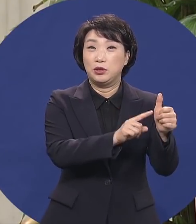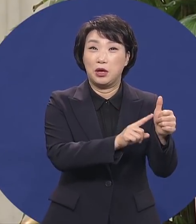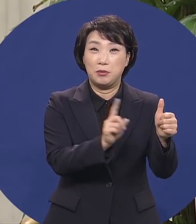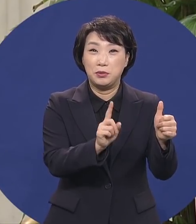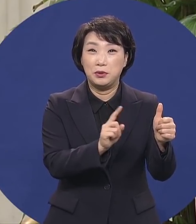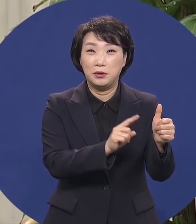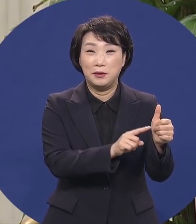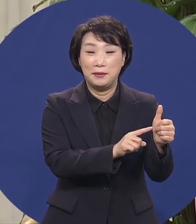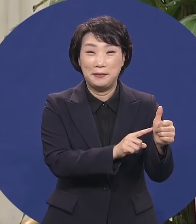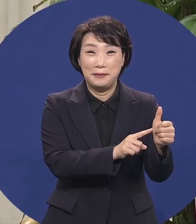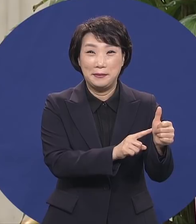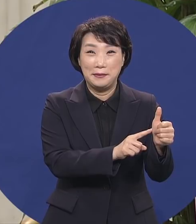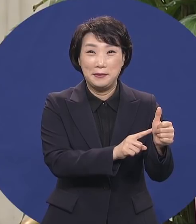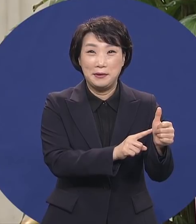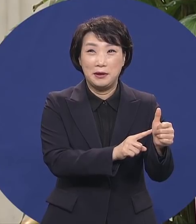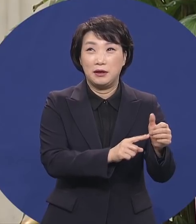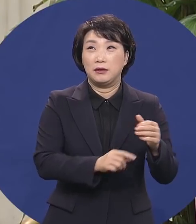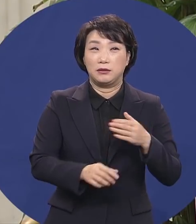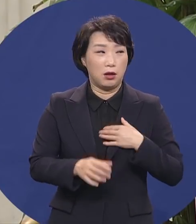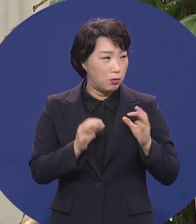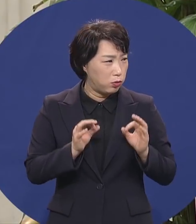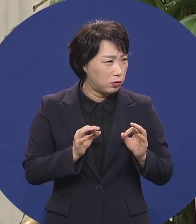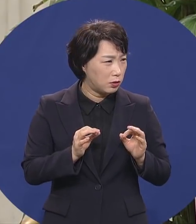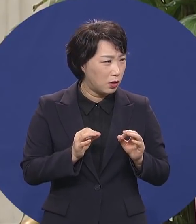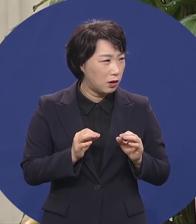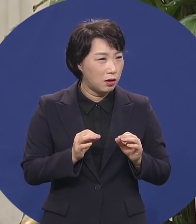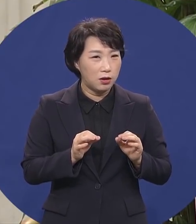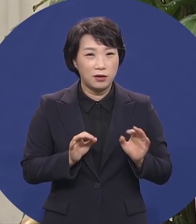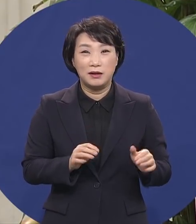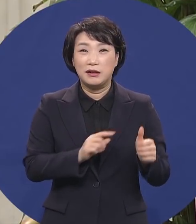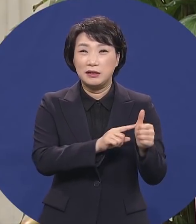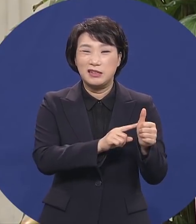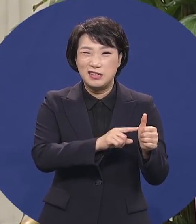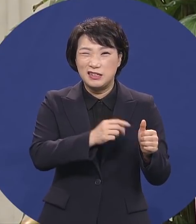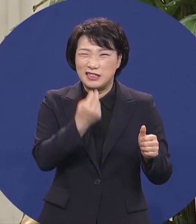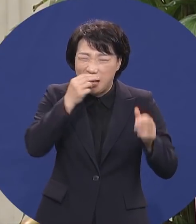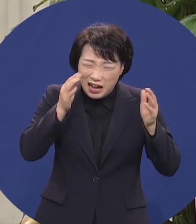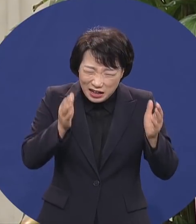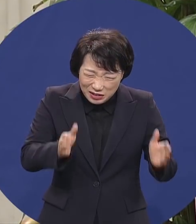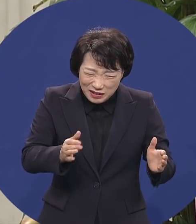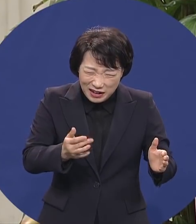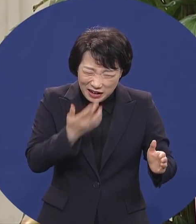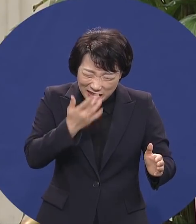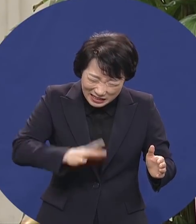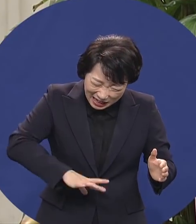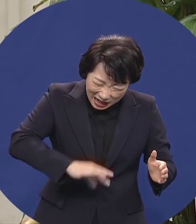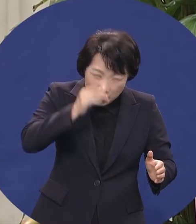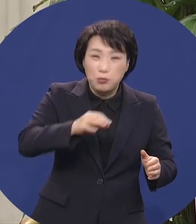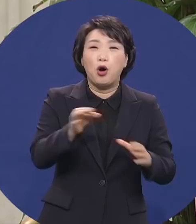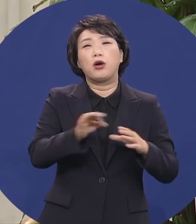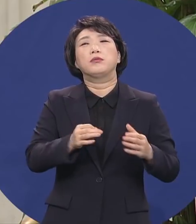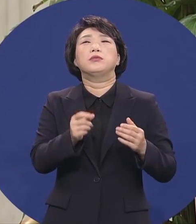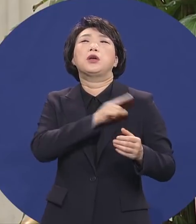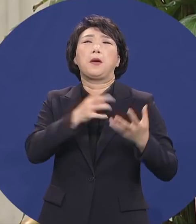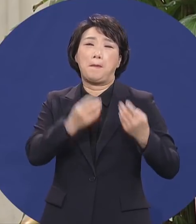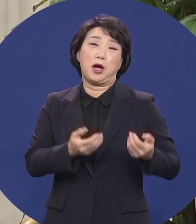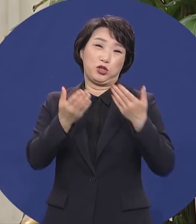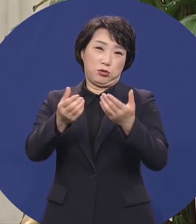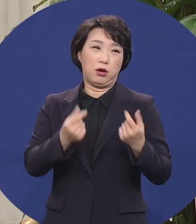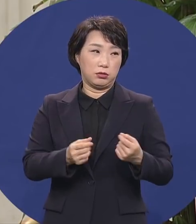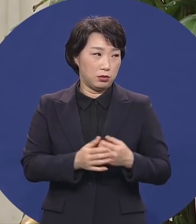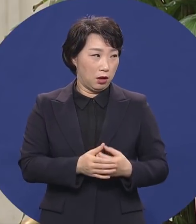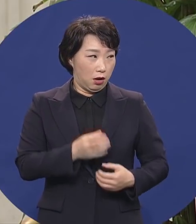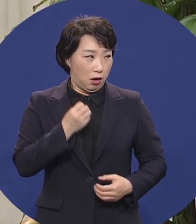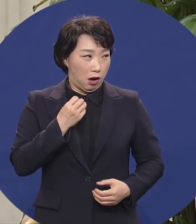그분이 내가 볼 때 자기 생전에 헌금을 제일 많이 했을 때 그때 내